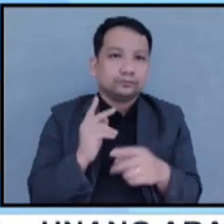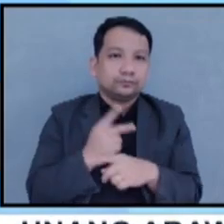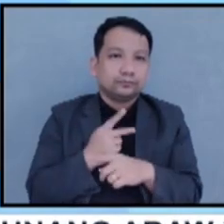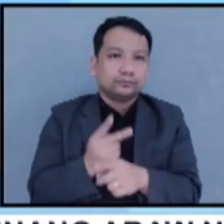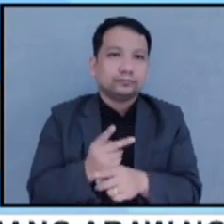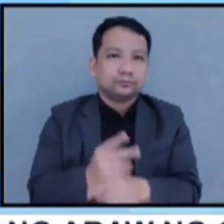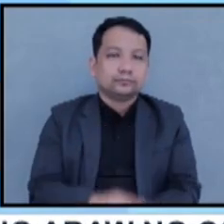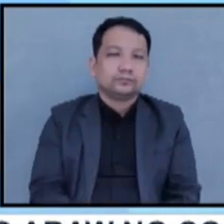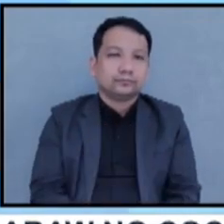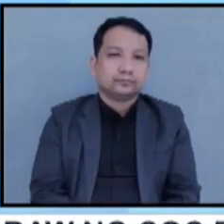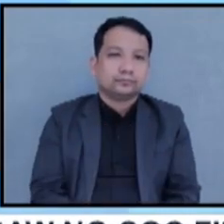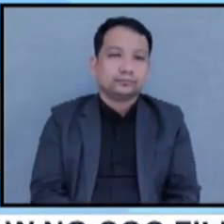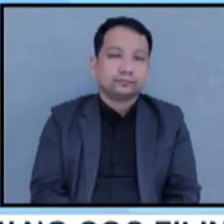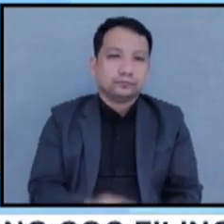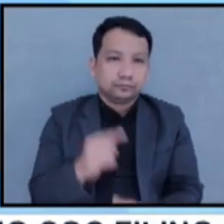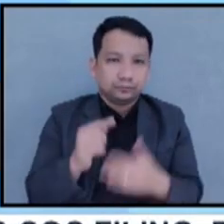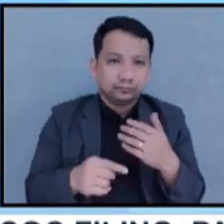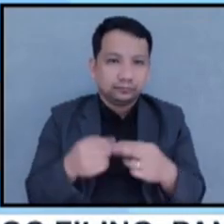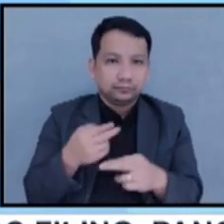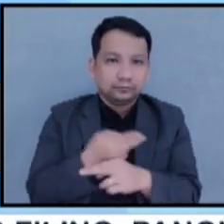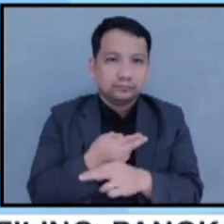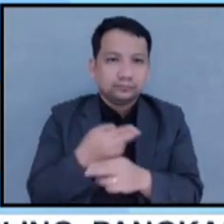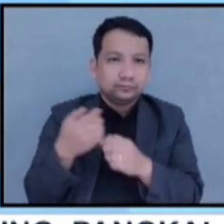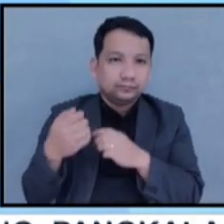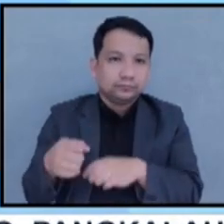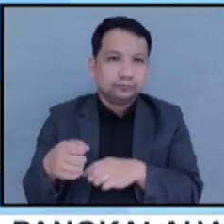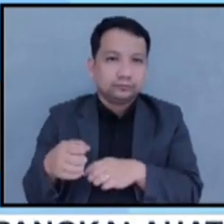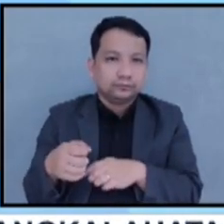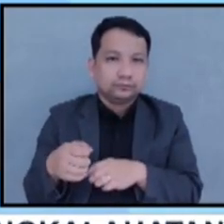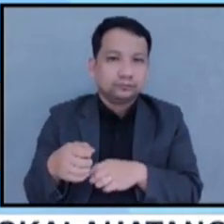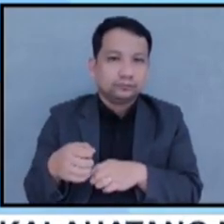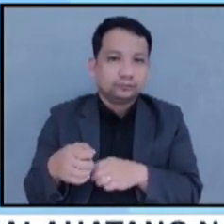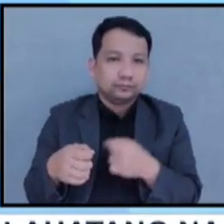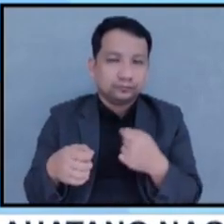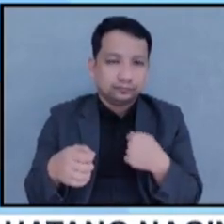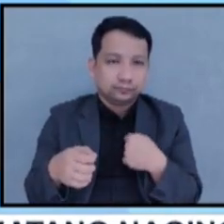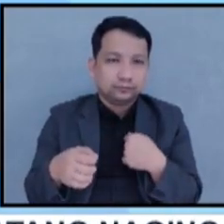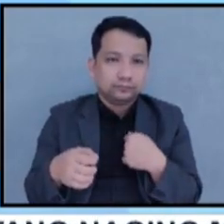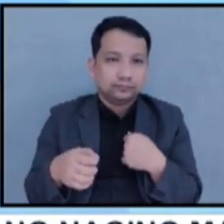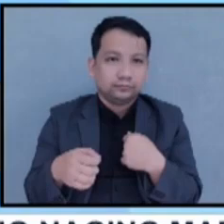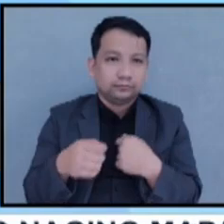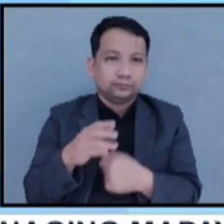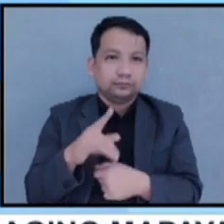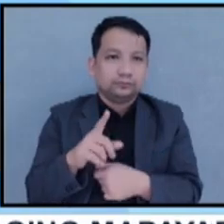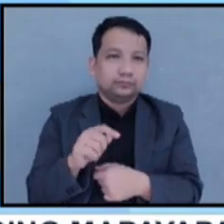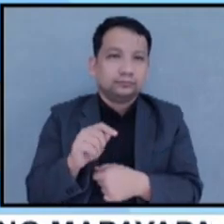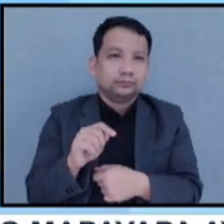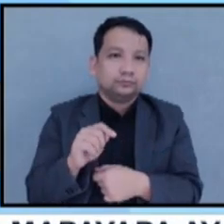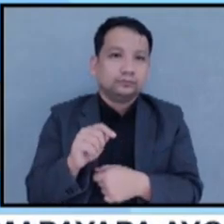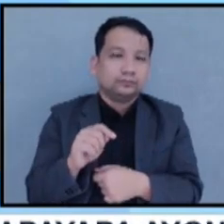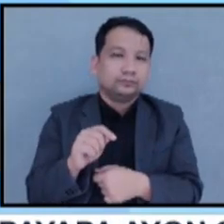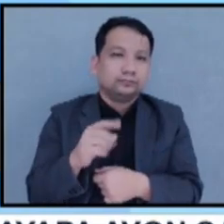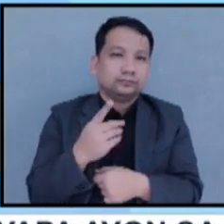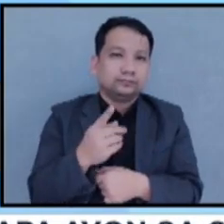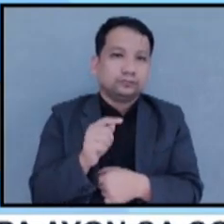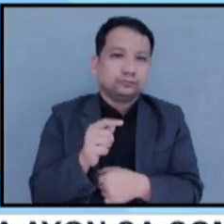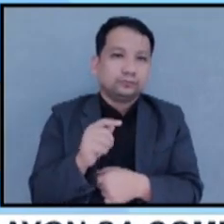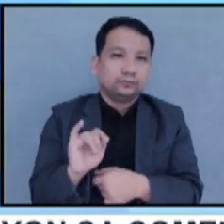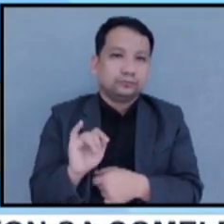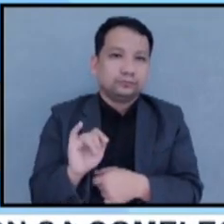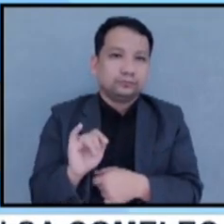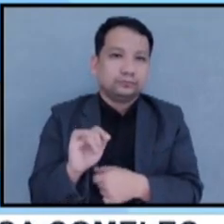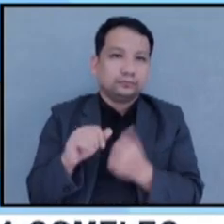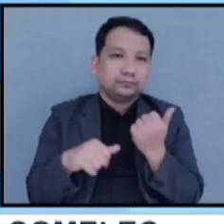produkto. So this is a regular event and this is the culminating activity ng DTI sa lahat po ng